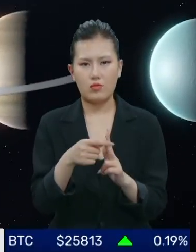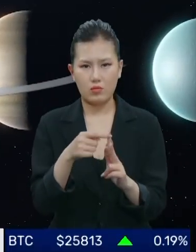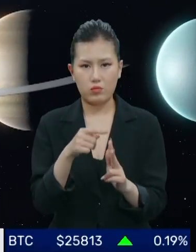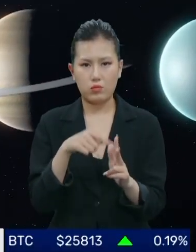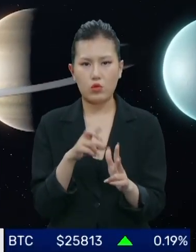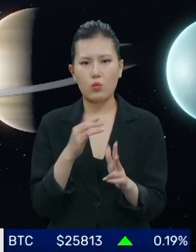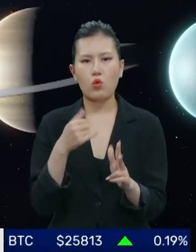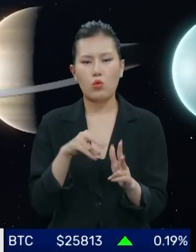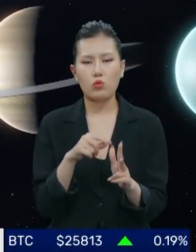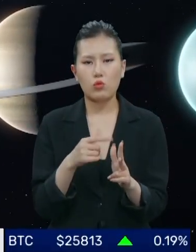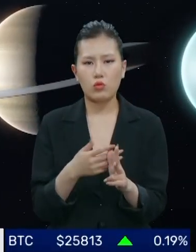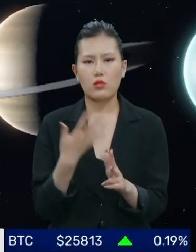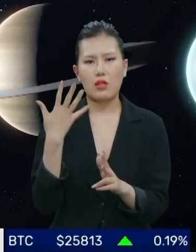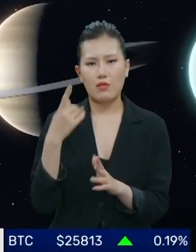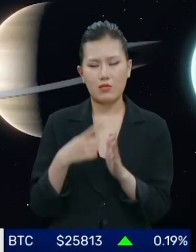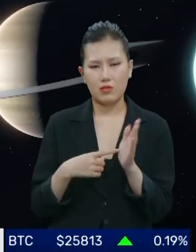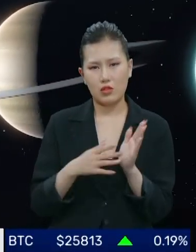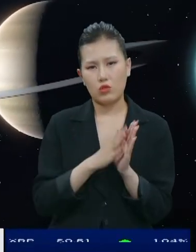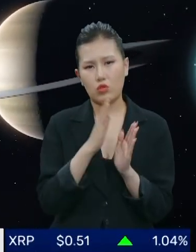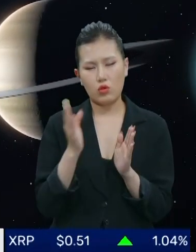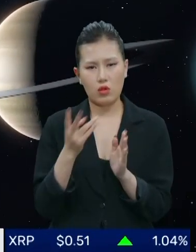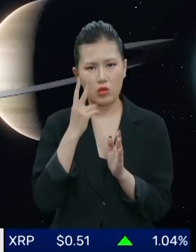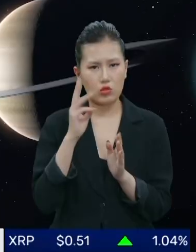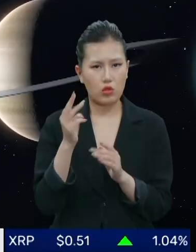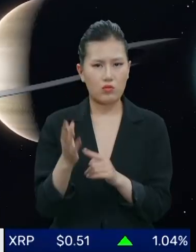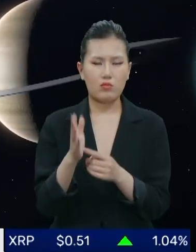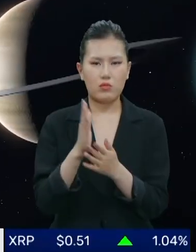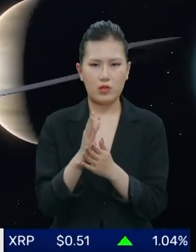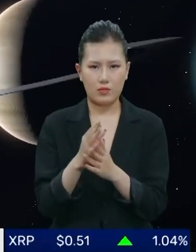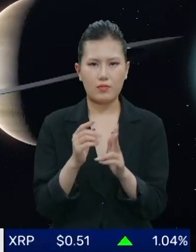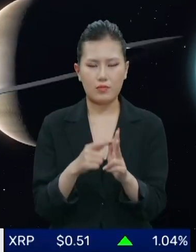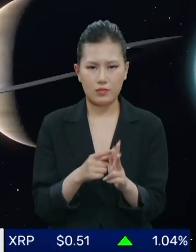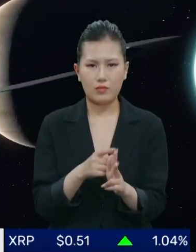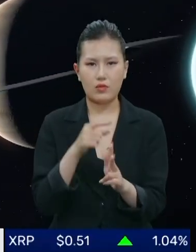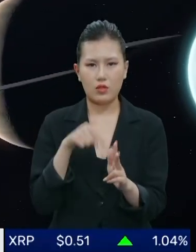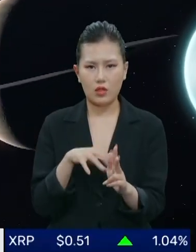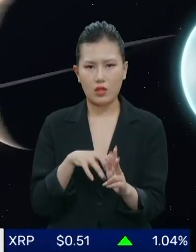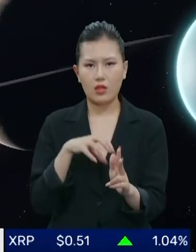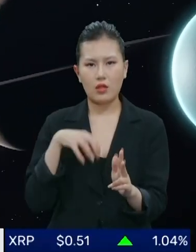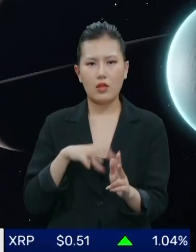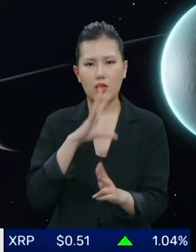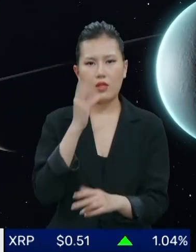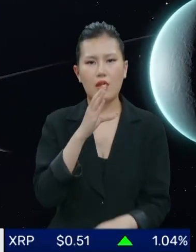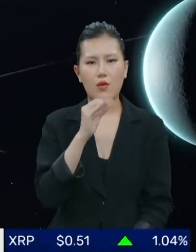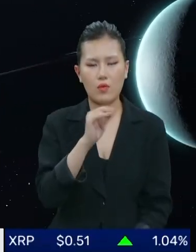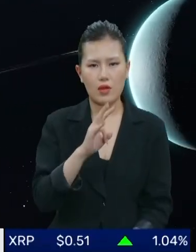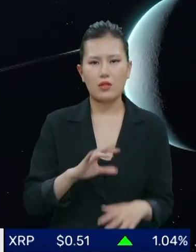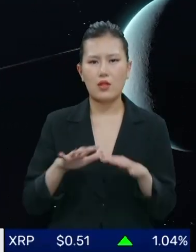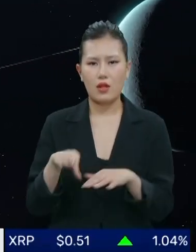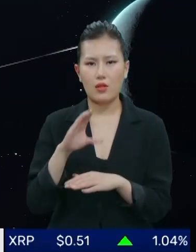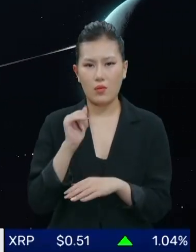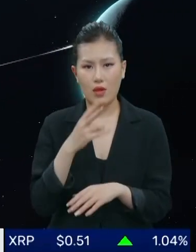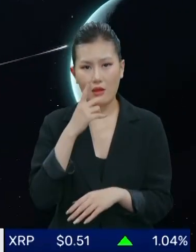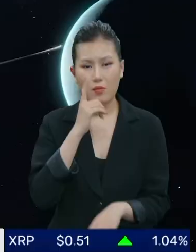Учир нь 5 сараас хойш энэ жил өндөрлөгт маш тод харагдж байгаа юм аа. Үлдсэн 2 гараг болох Тэнгэрийн ван болон Далайн 2-ыг харахыг хүсэж байгаа бол